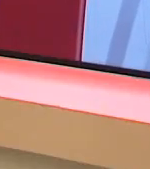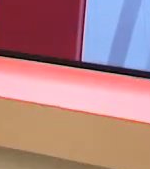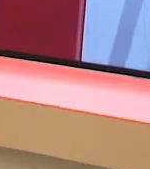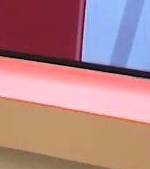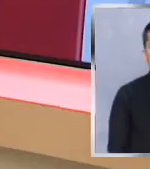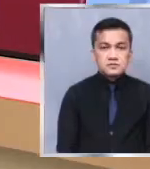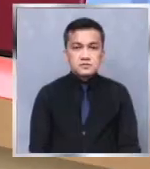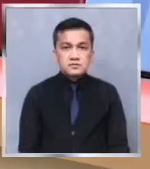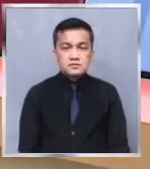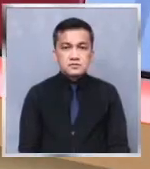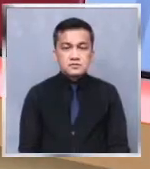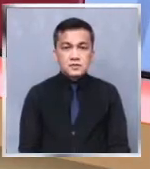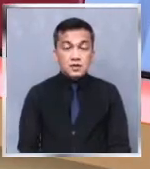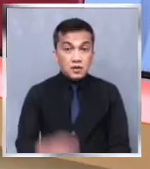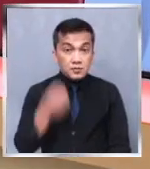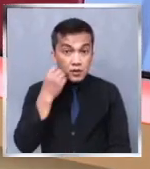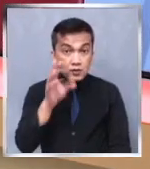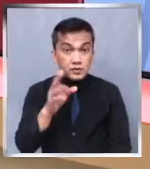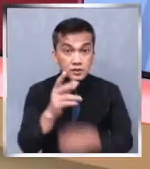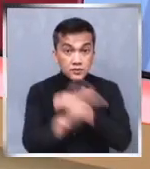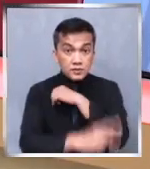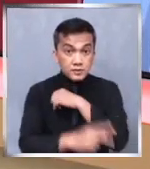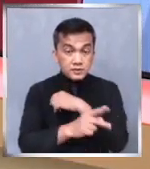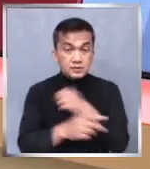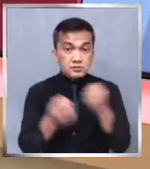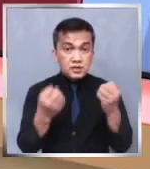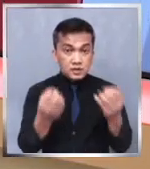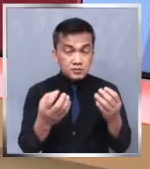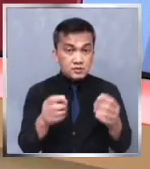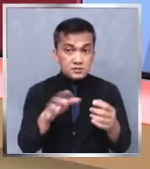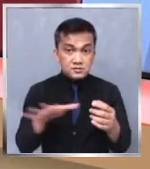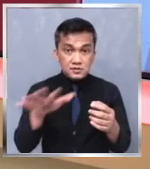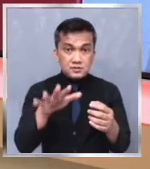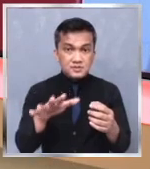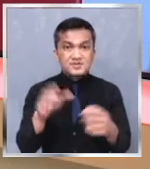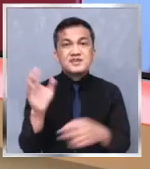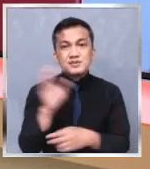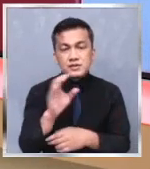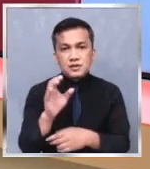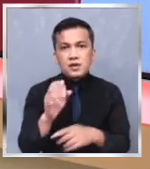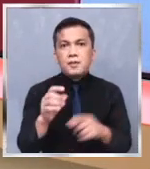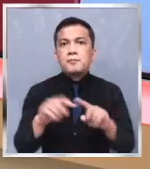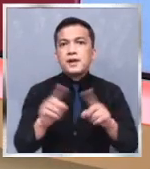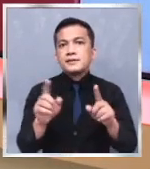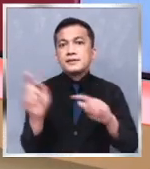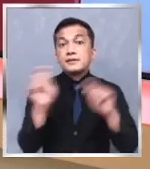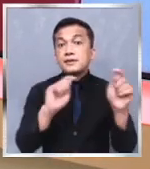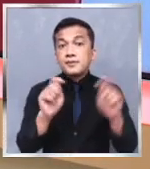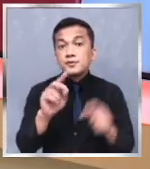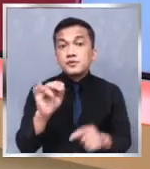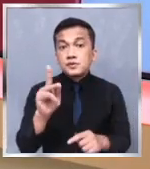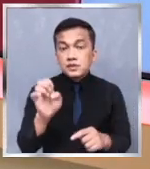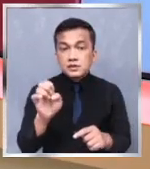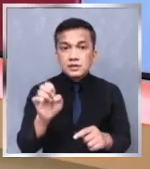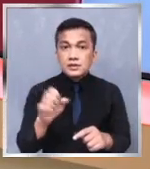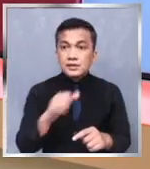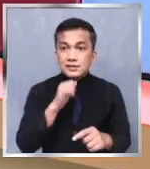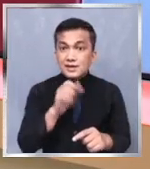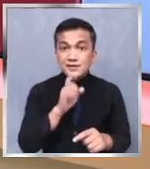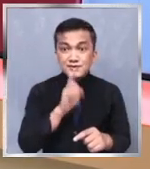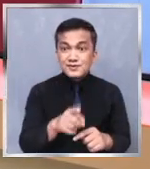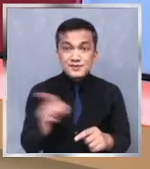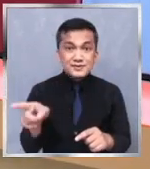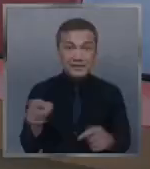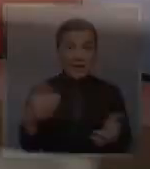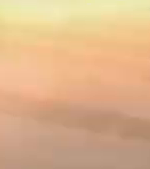Pauwi na po sa probinsya ang marami para sa Pasko. Pero dahil kay Odette, walang katiyakan ngayon kung aabot sila. Yan ang tinutukan